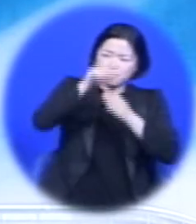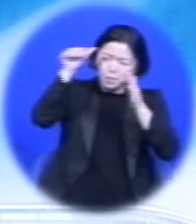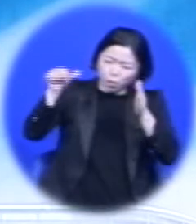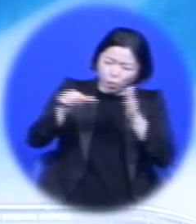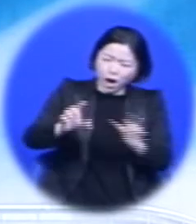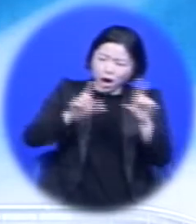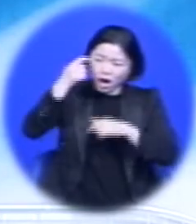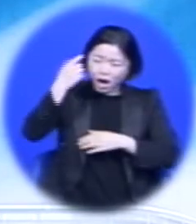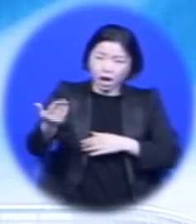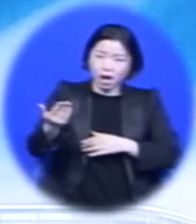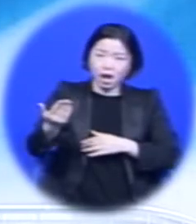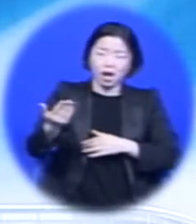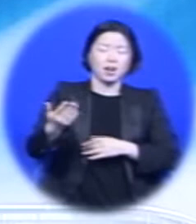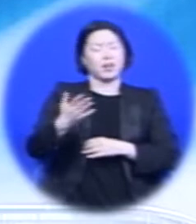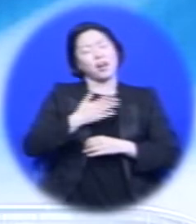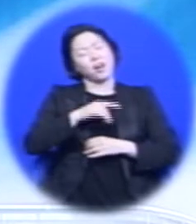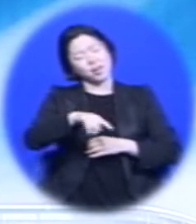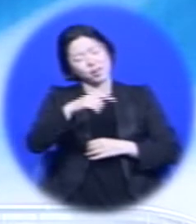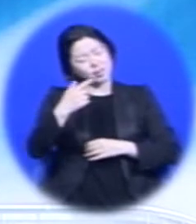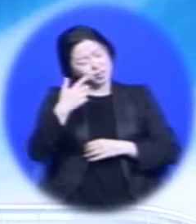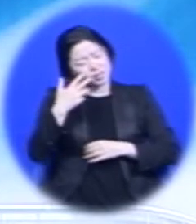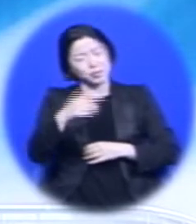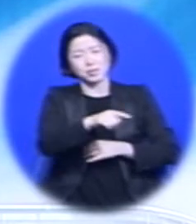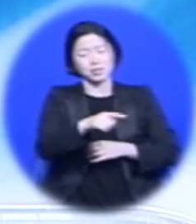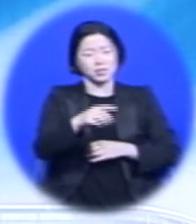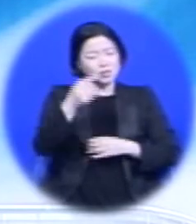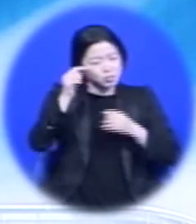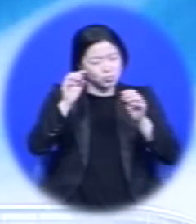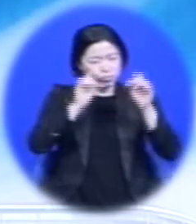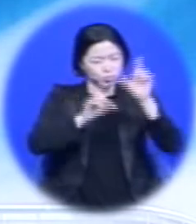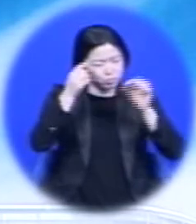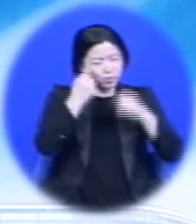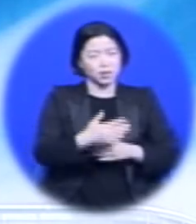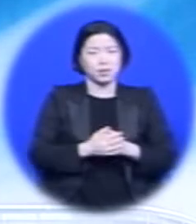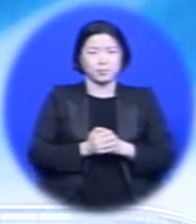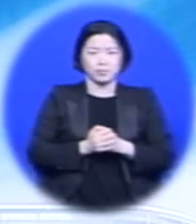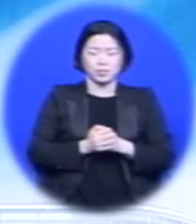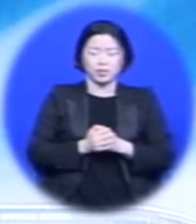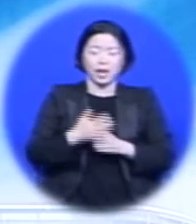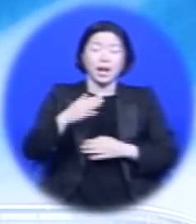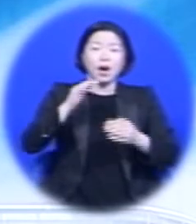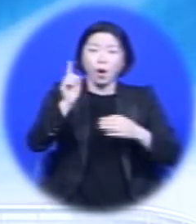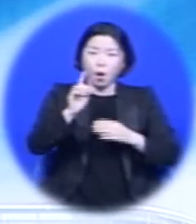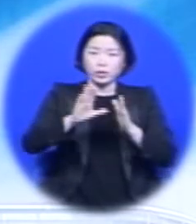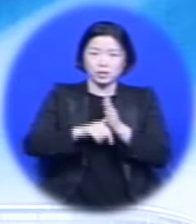사나? 아우, 난 내 팔자가 왜 이 모양이야? 가족도 어떤 때는 내게